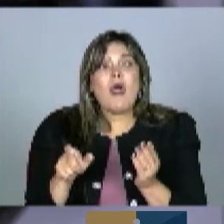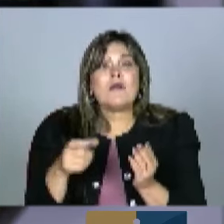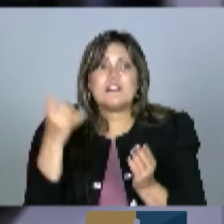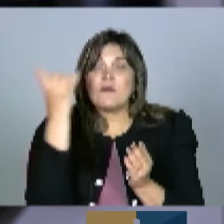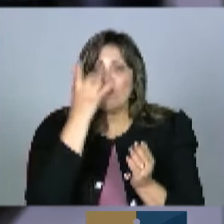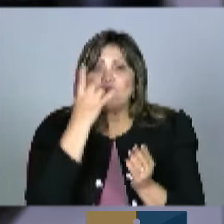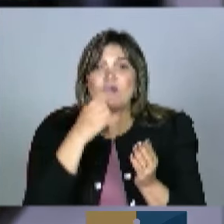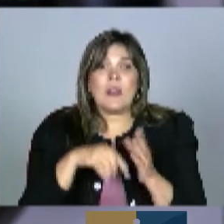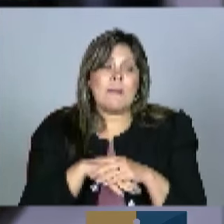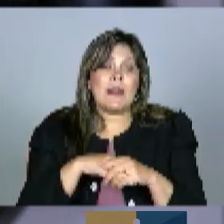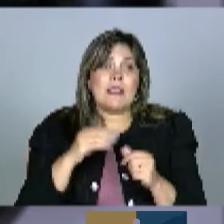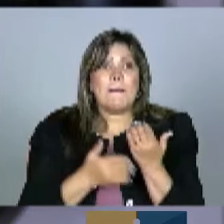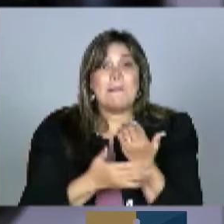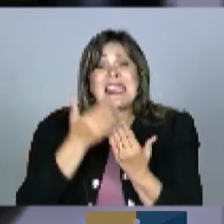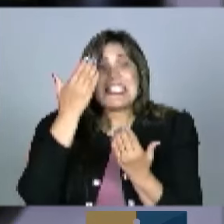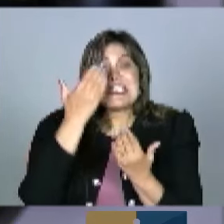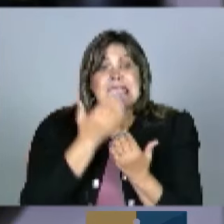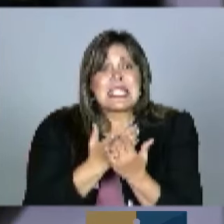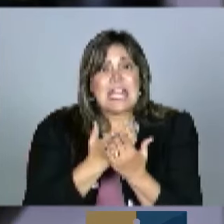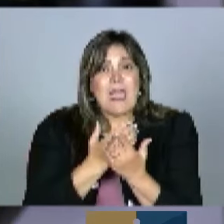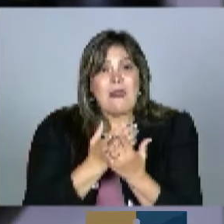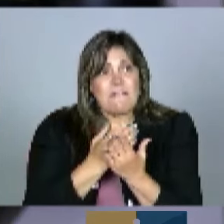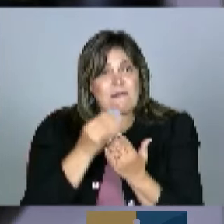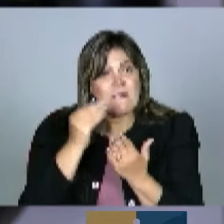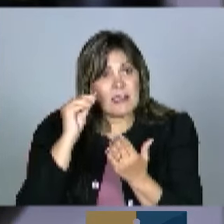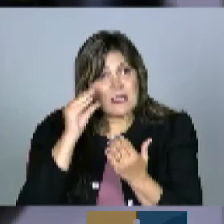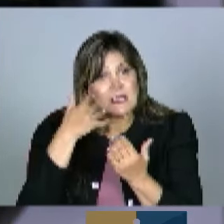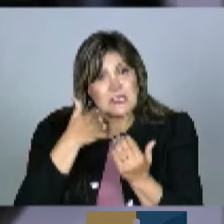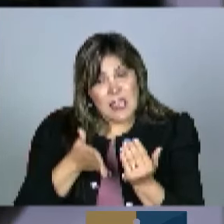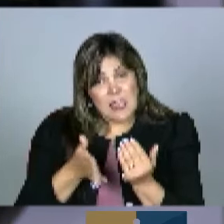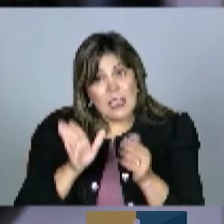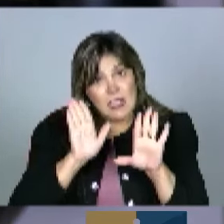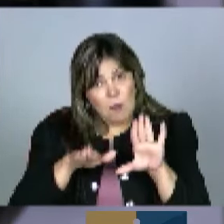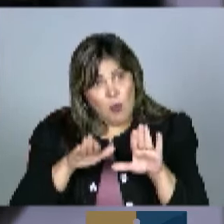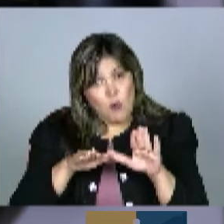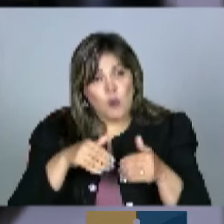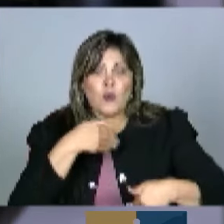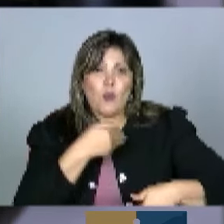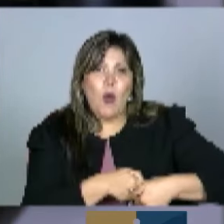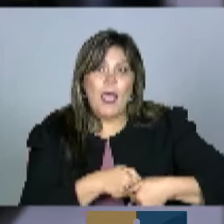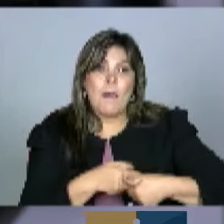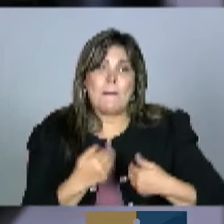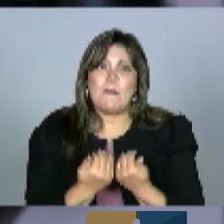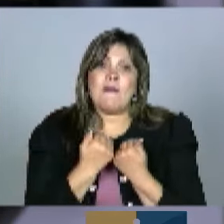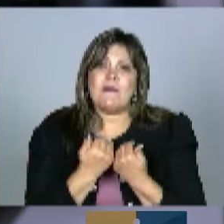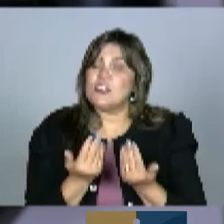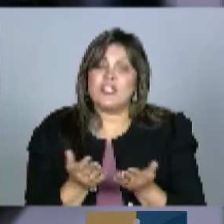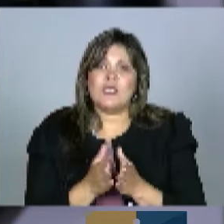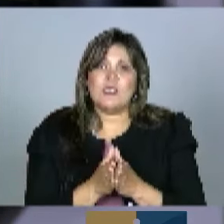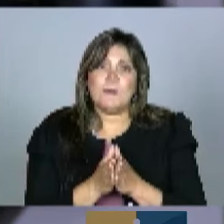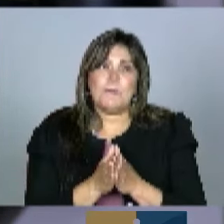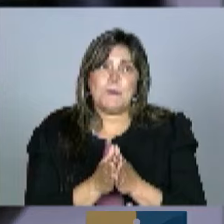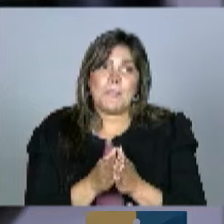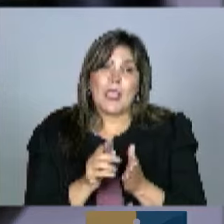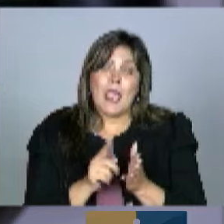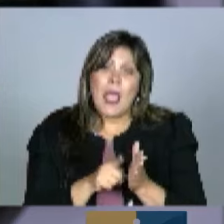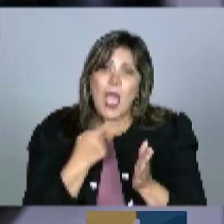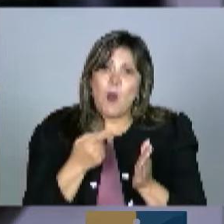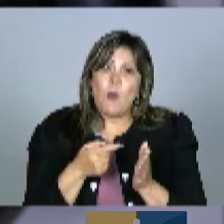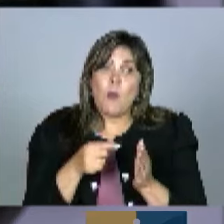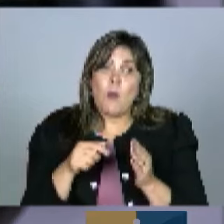انتت في الاستئناف ازاي بتحضر بنفسك وما فيش محامي معاك ايوه ما انا حضرت باول جلسه على اساس ان انا هقدم